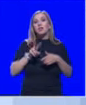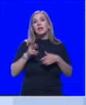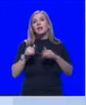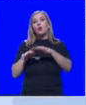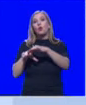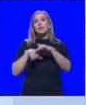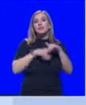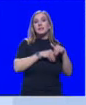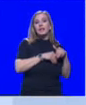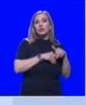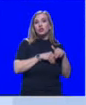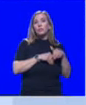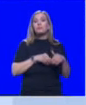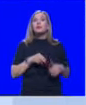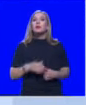изтегляш.